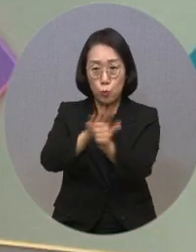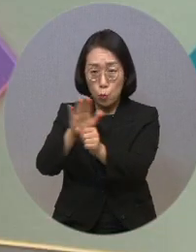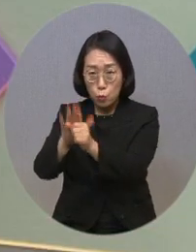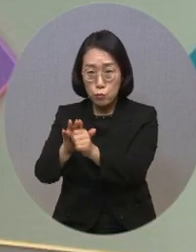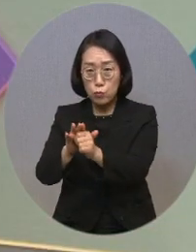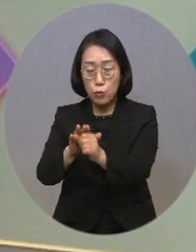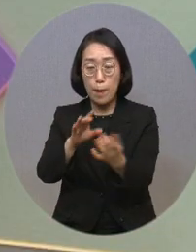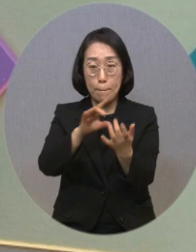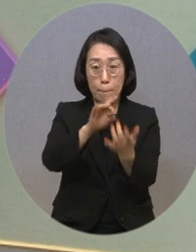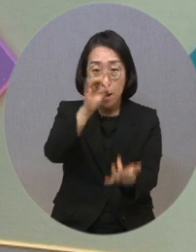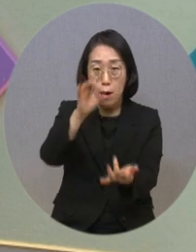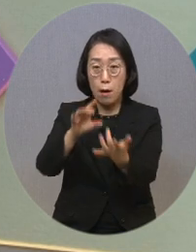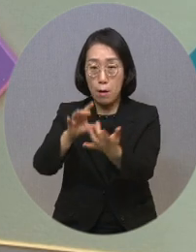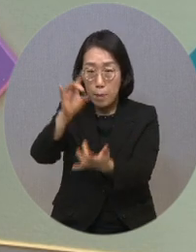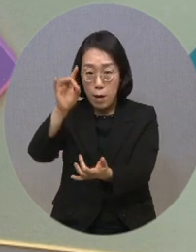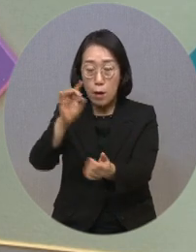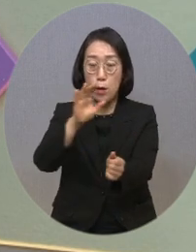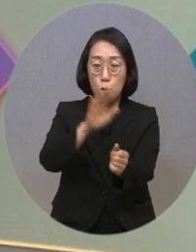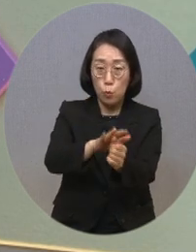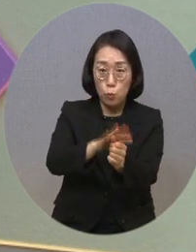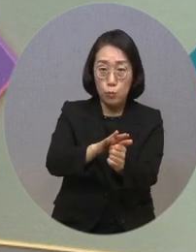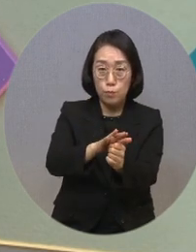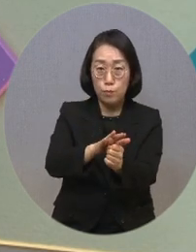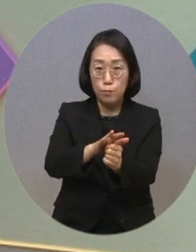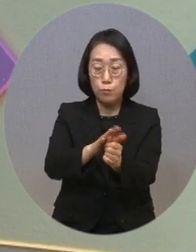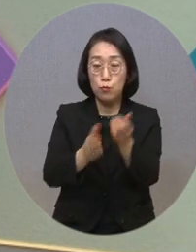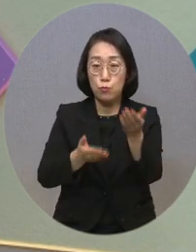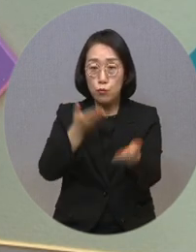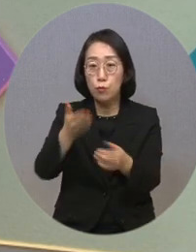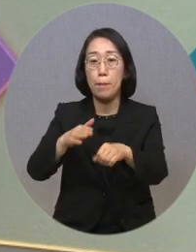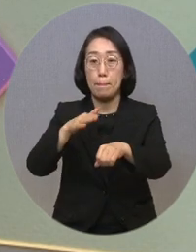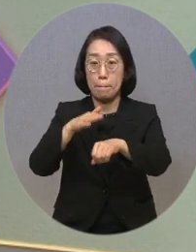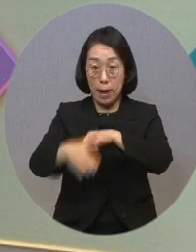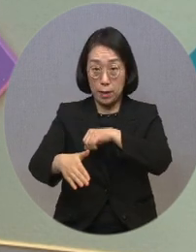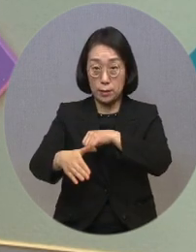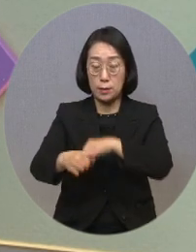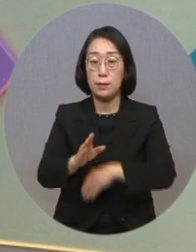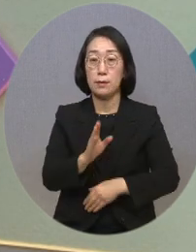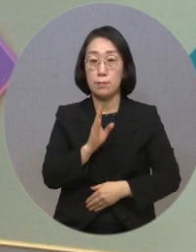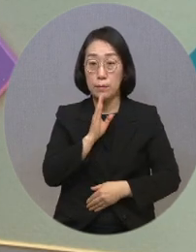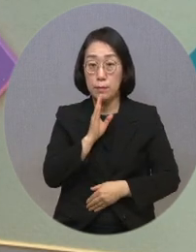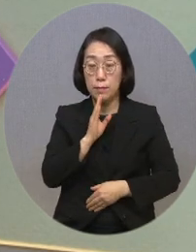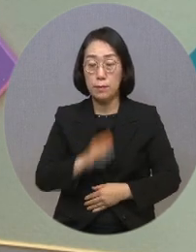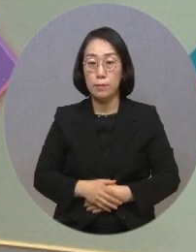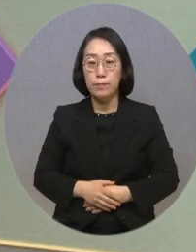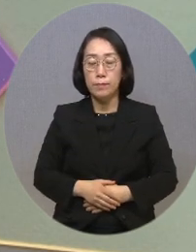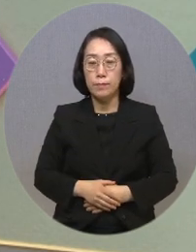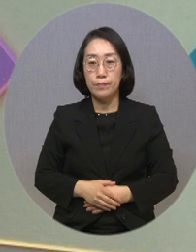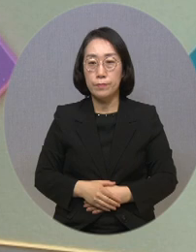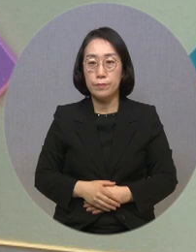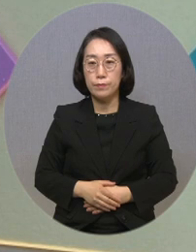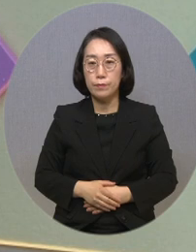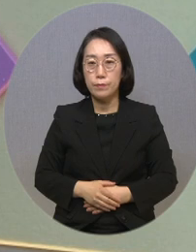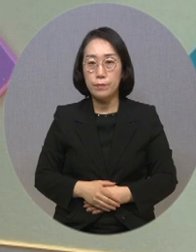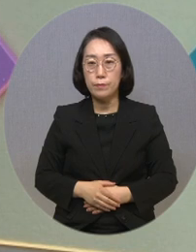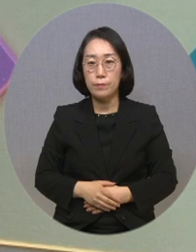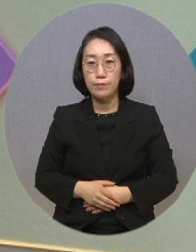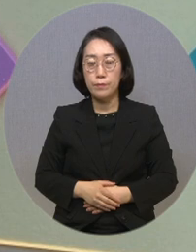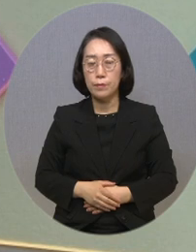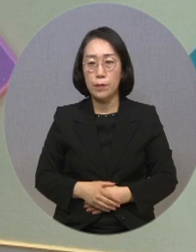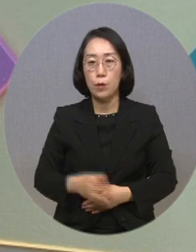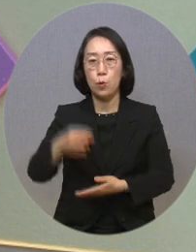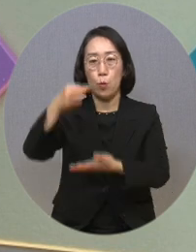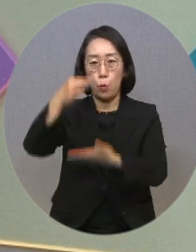어떤 선별적으로 또 맞춤형식으로 이렇게 복지 체계가 이렇게 이루어져 왔었습니다.